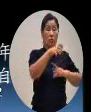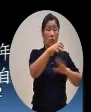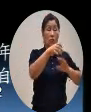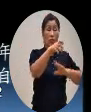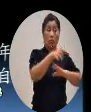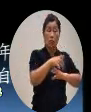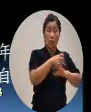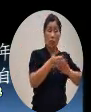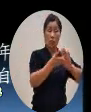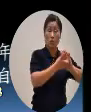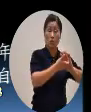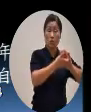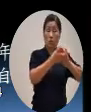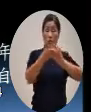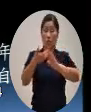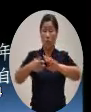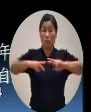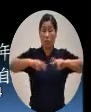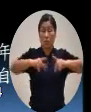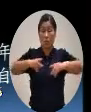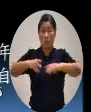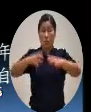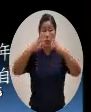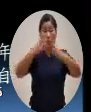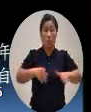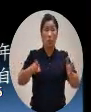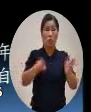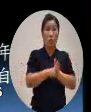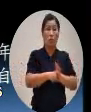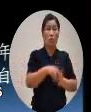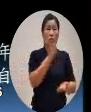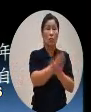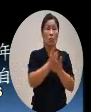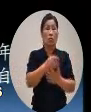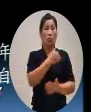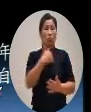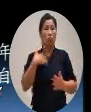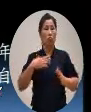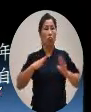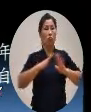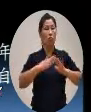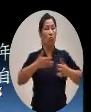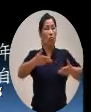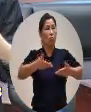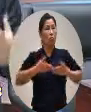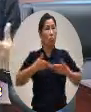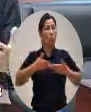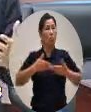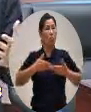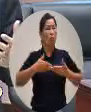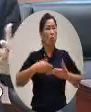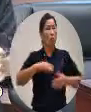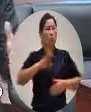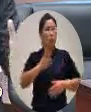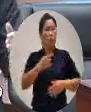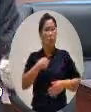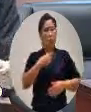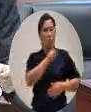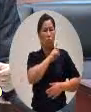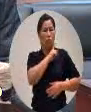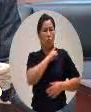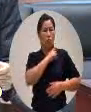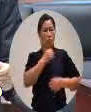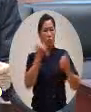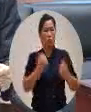的違建戶他眷村改建之後他還可以分到分到房子可是我們自己的這些